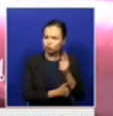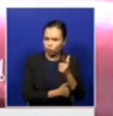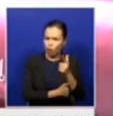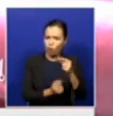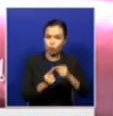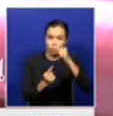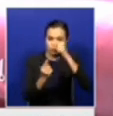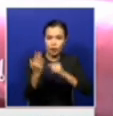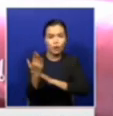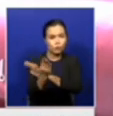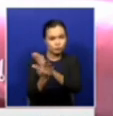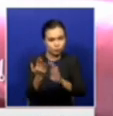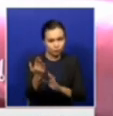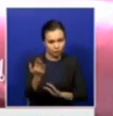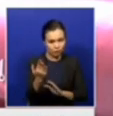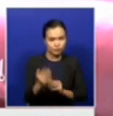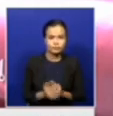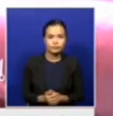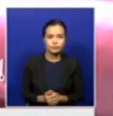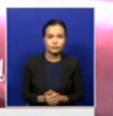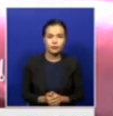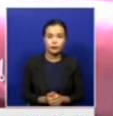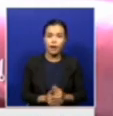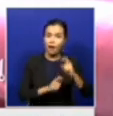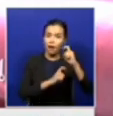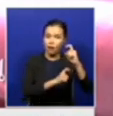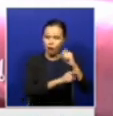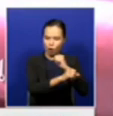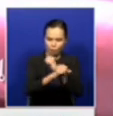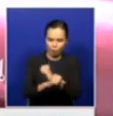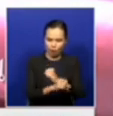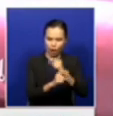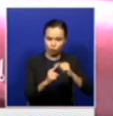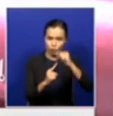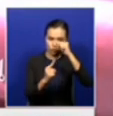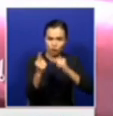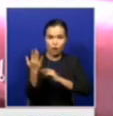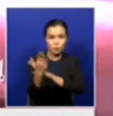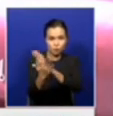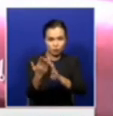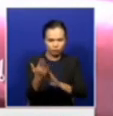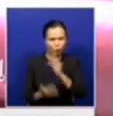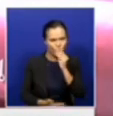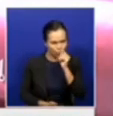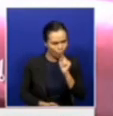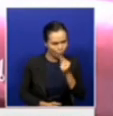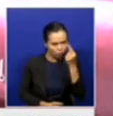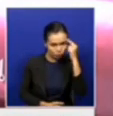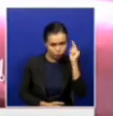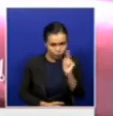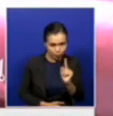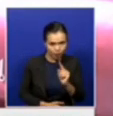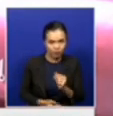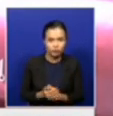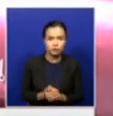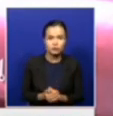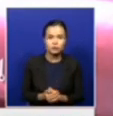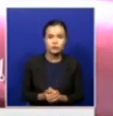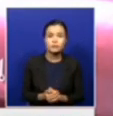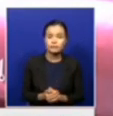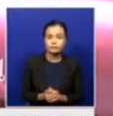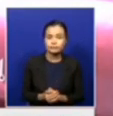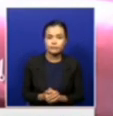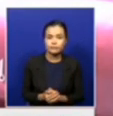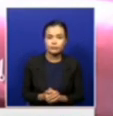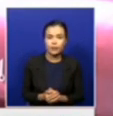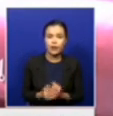ศไทยครับเพราะความปลอดภัยที่มีอยู่ในประเทศไทยถ้าลองคิดดูครับยามเข้าสู่ฤ